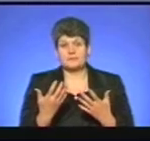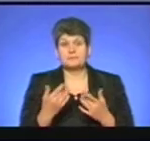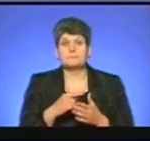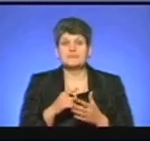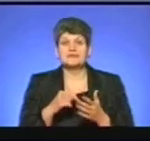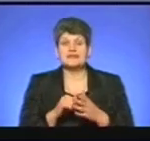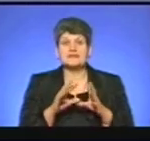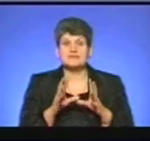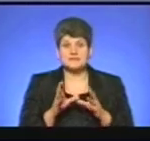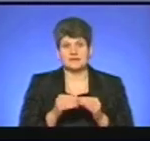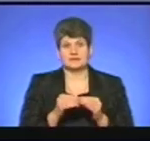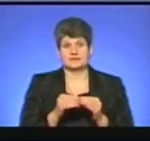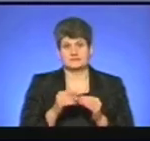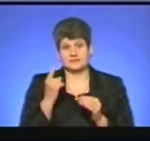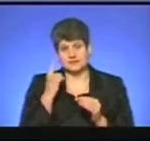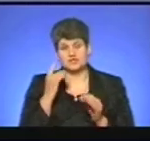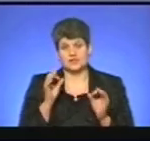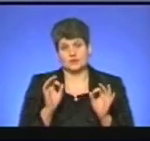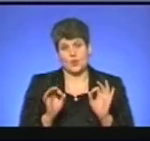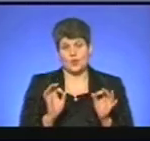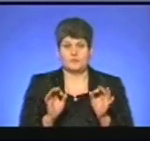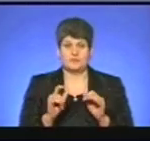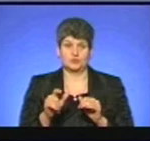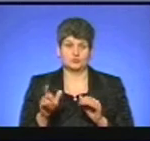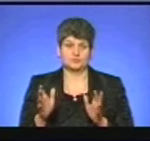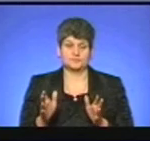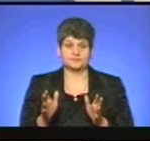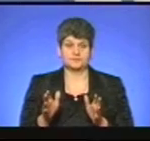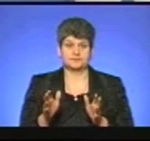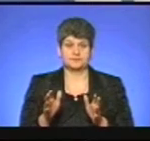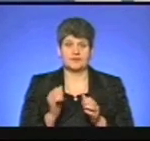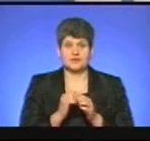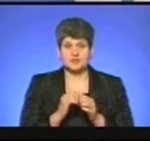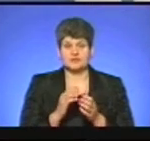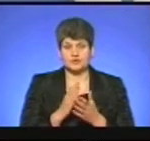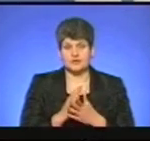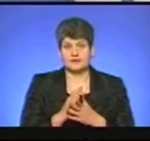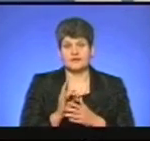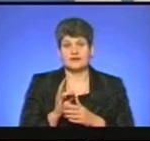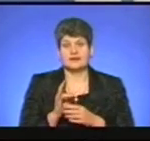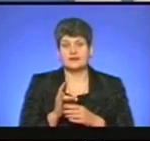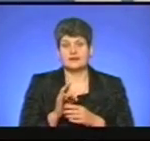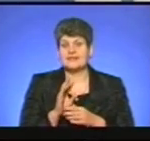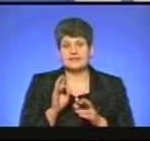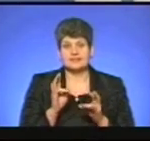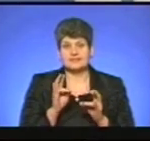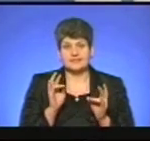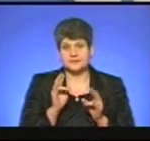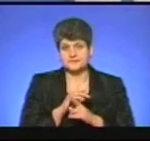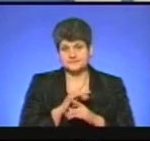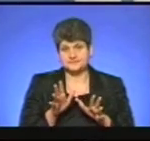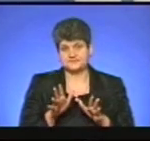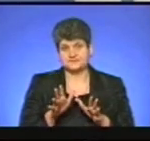питання взагалі адекватності. Не говоримо тверезі, не тверезі. Часто є люди неадекватні, навіть в тверезому стані, яких